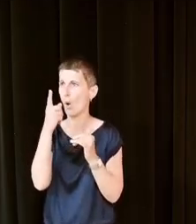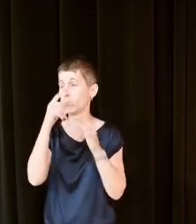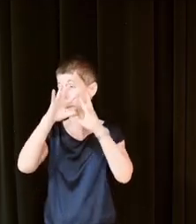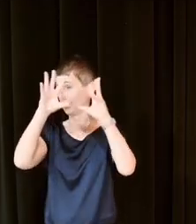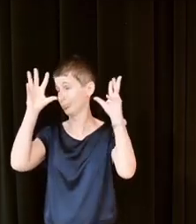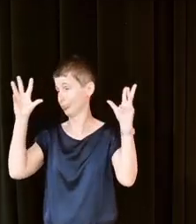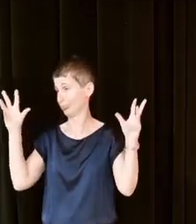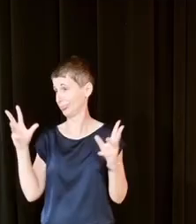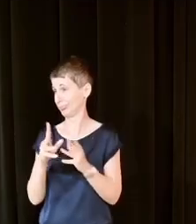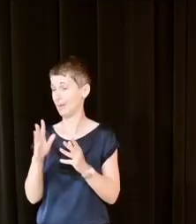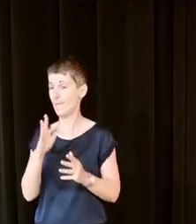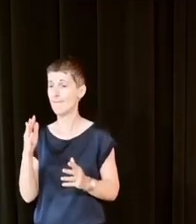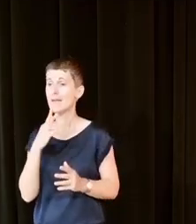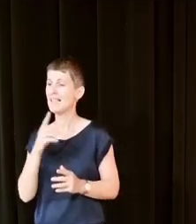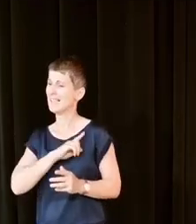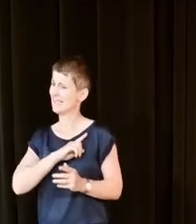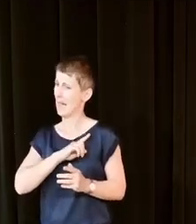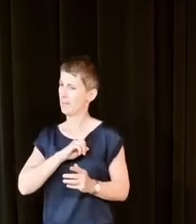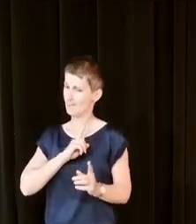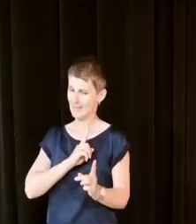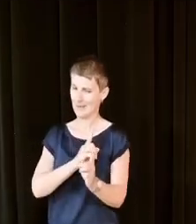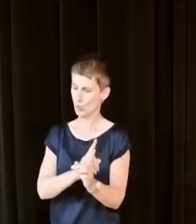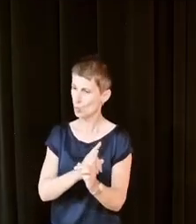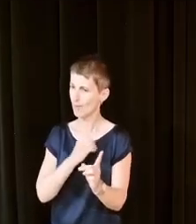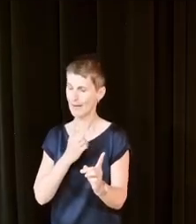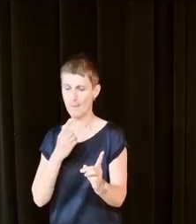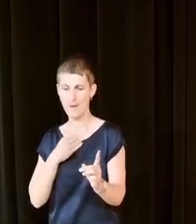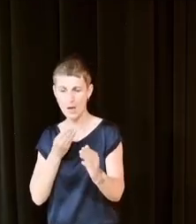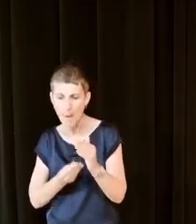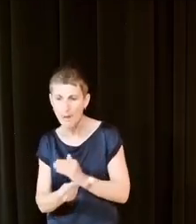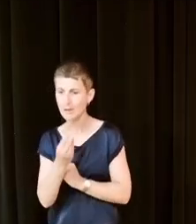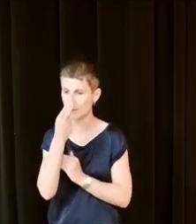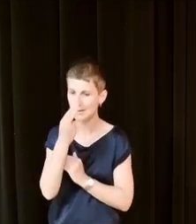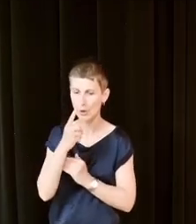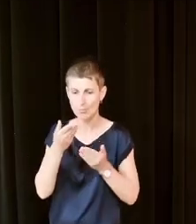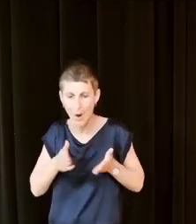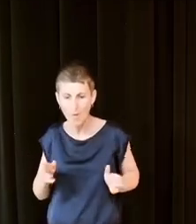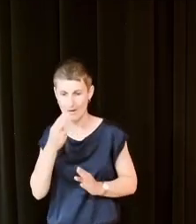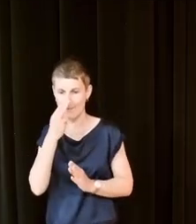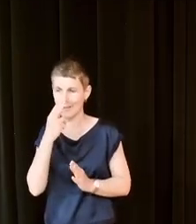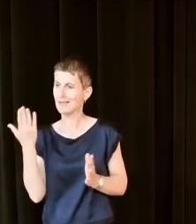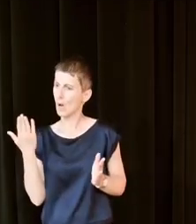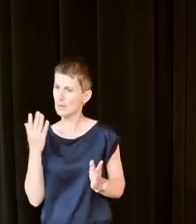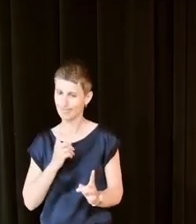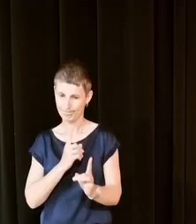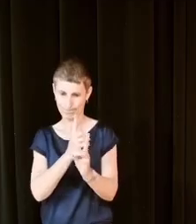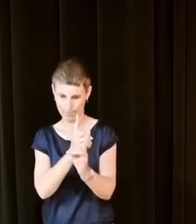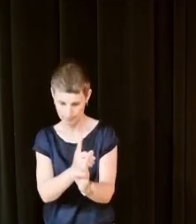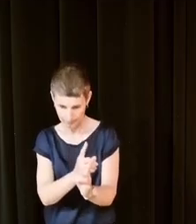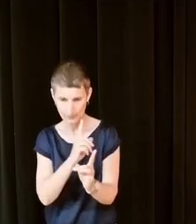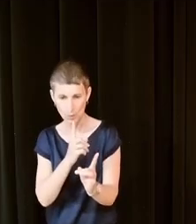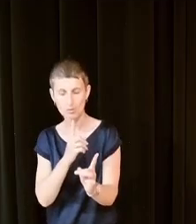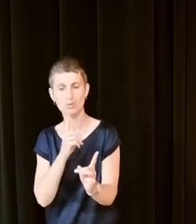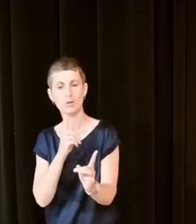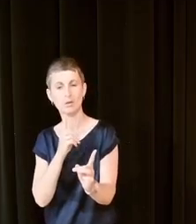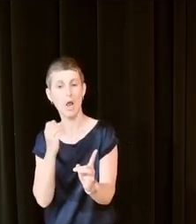viel mit mir zu tun. Und wie wende ich mich einem Menschen zu? Mit welcher Empathie, mit welcher Offenheit? Und das letztlich erst ergibt die Möglichkeit, auch Kontakt zu